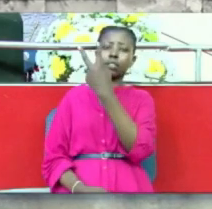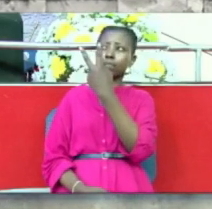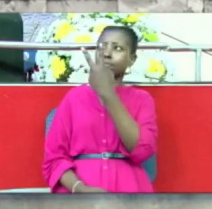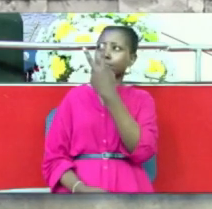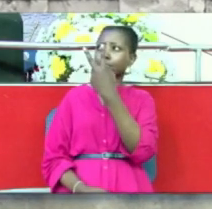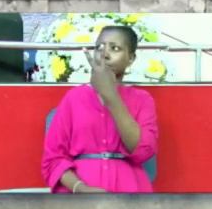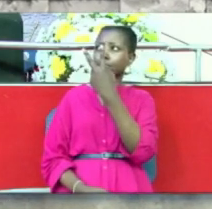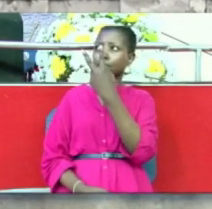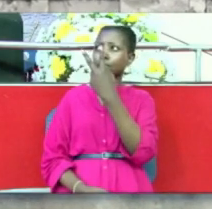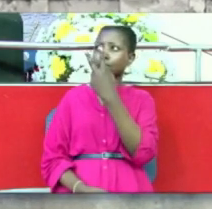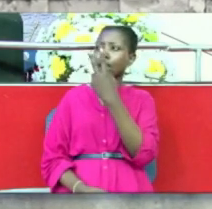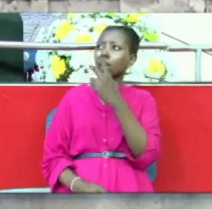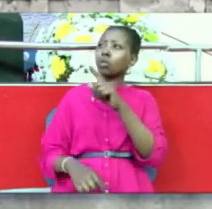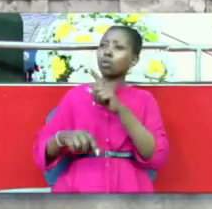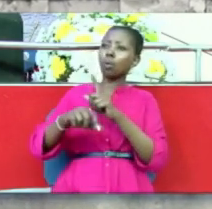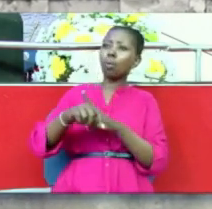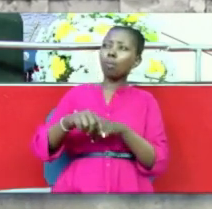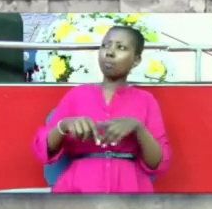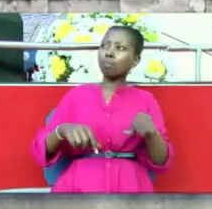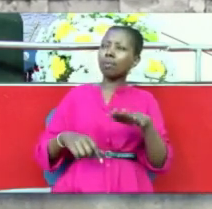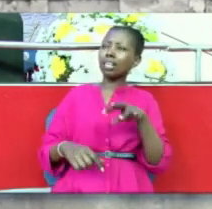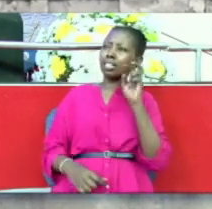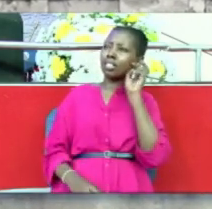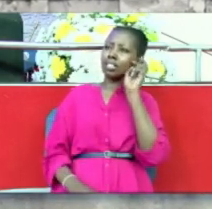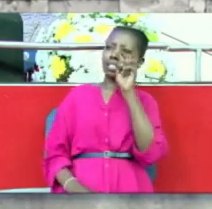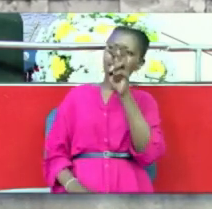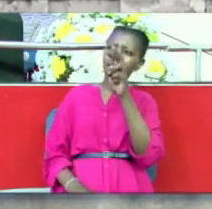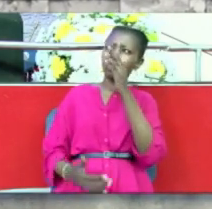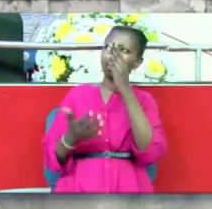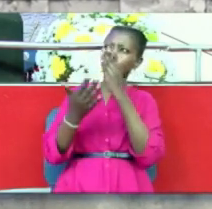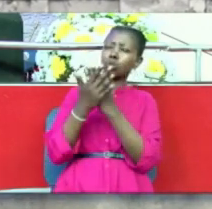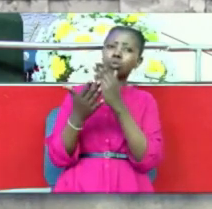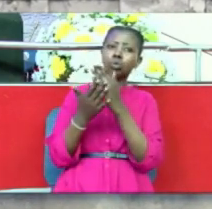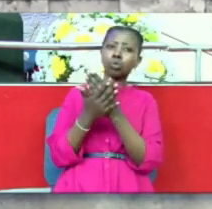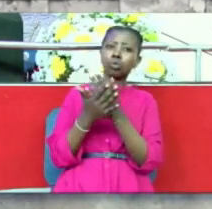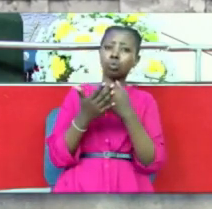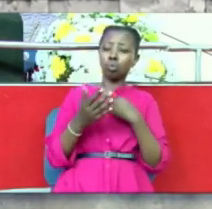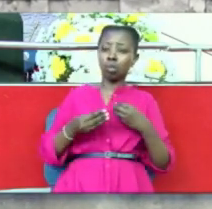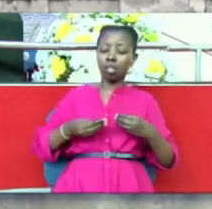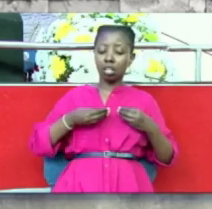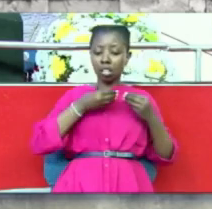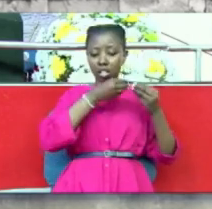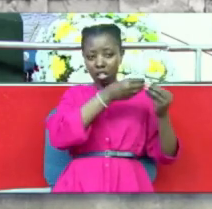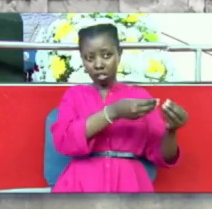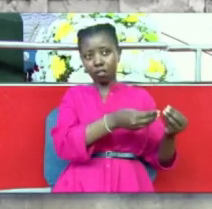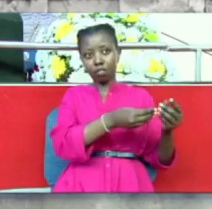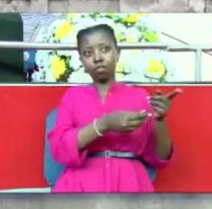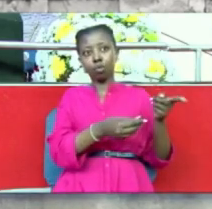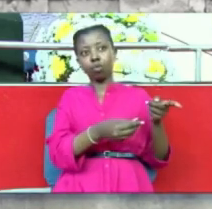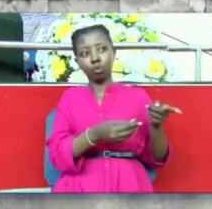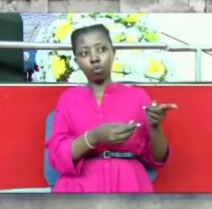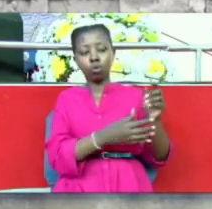Mahali utaona uone kabisa nitakupatia.